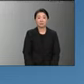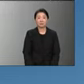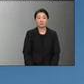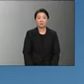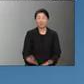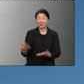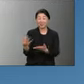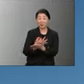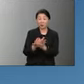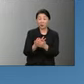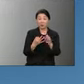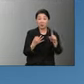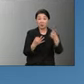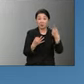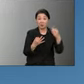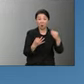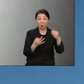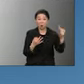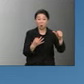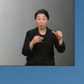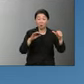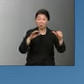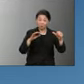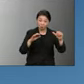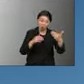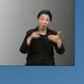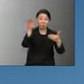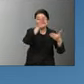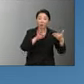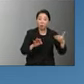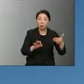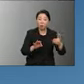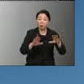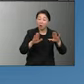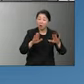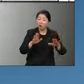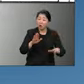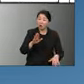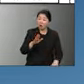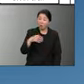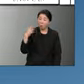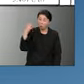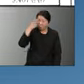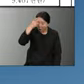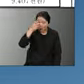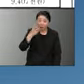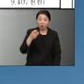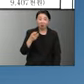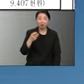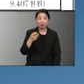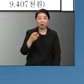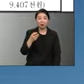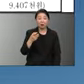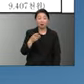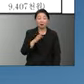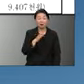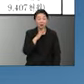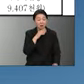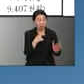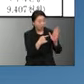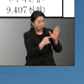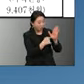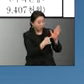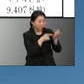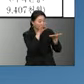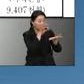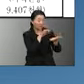수익률 11 5,900 pers 현실에서 가능할 것 같지 않은이 숫자는 실제 관보에 실린 공직자